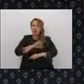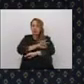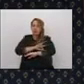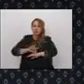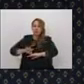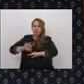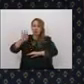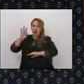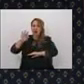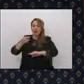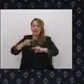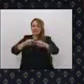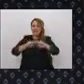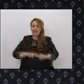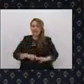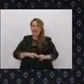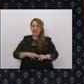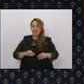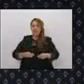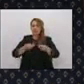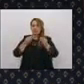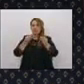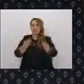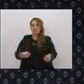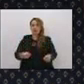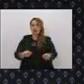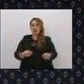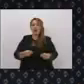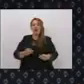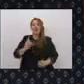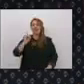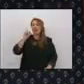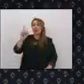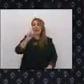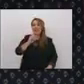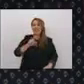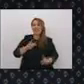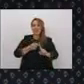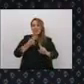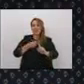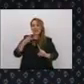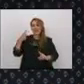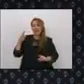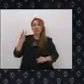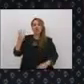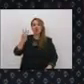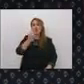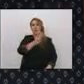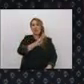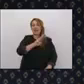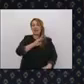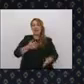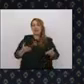جهة الموضوعة للتنازل التي تقوم بها مصالح أملاك الدولة على مستوى الولايات، والتي من